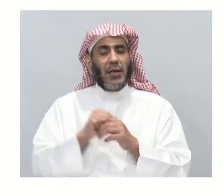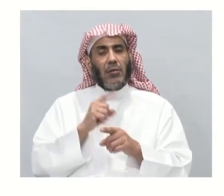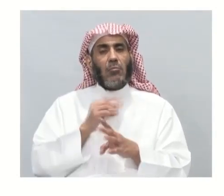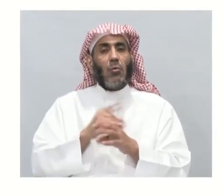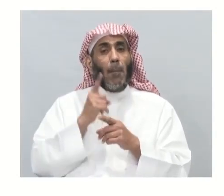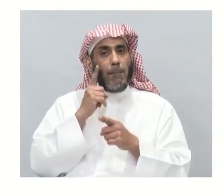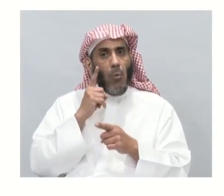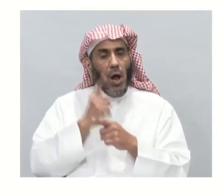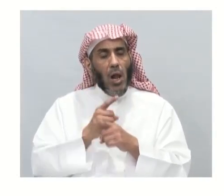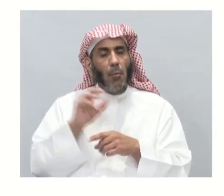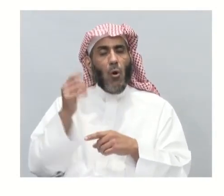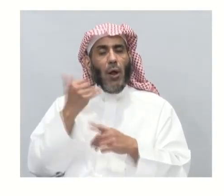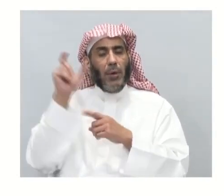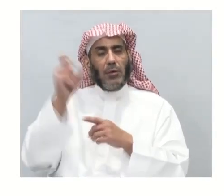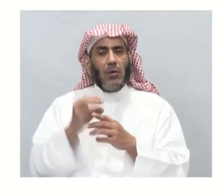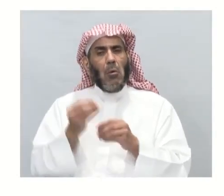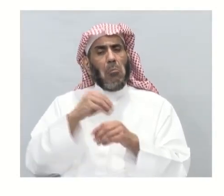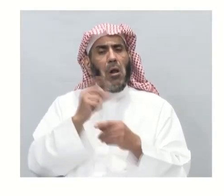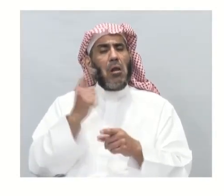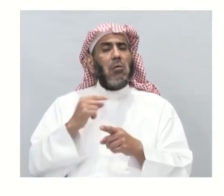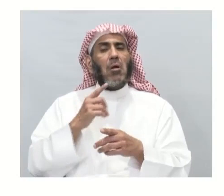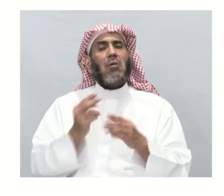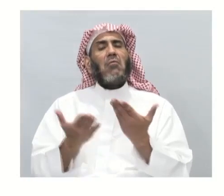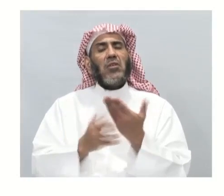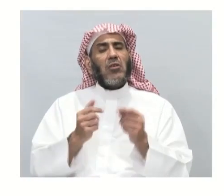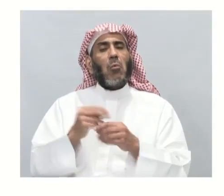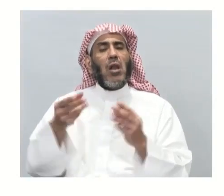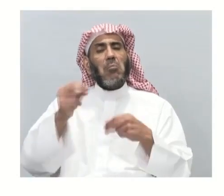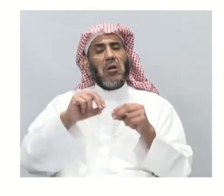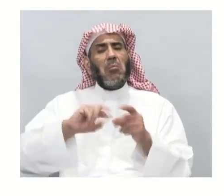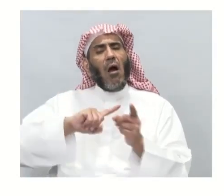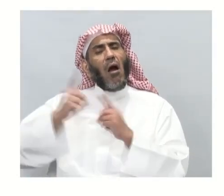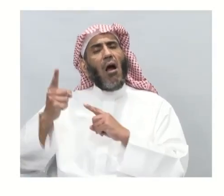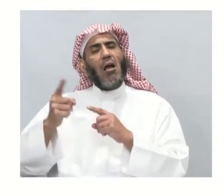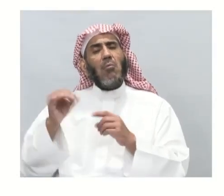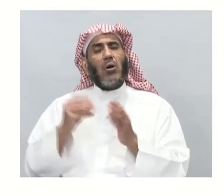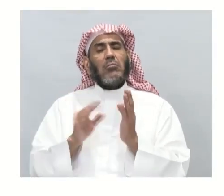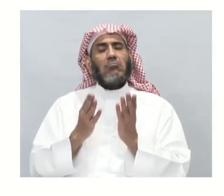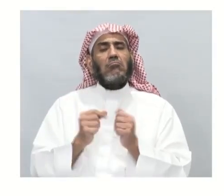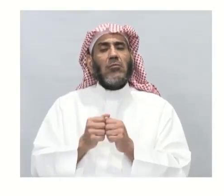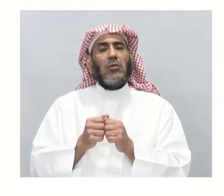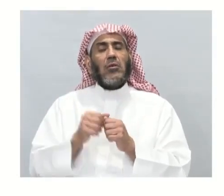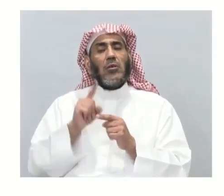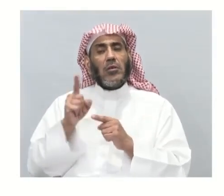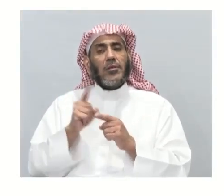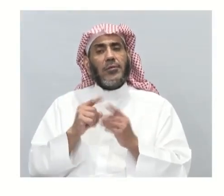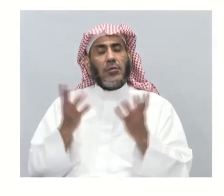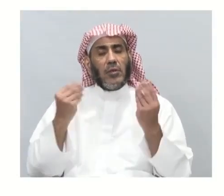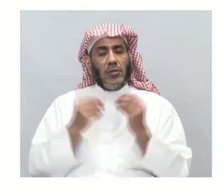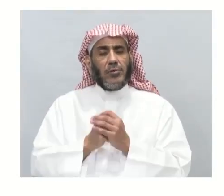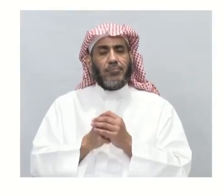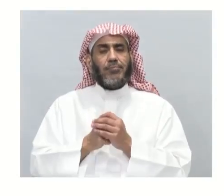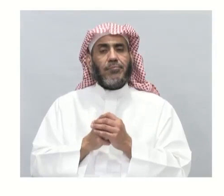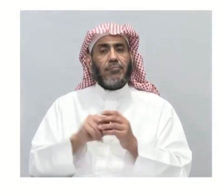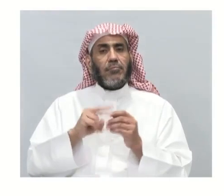معلم العربي وتضيف انت معلم الفيزياء معلم الكيمياء اي من المواد التي تعرض لك اثناء او تعرض لك اثناء دراستك